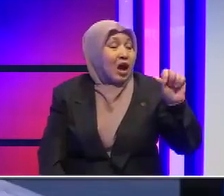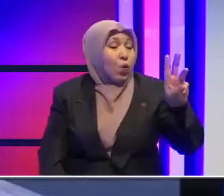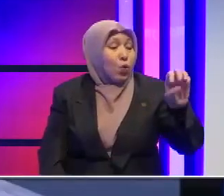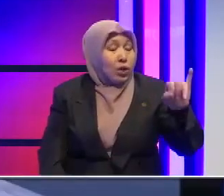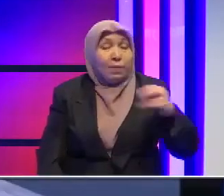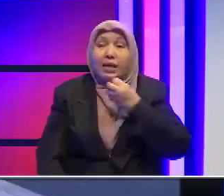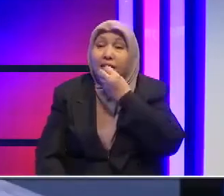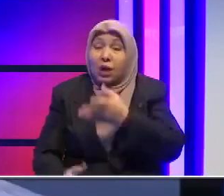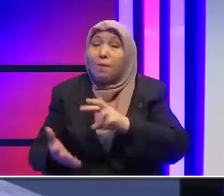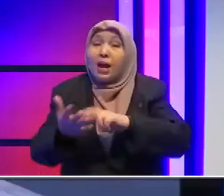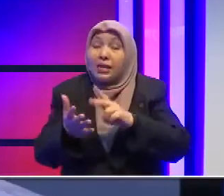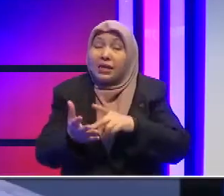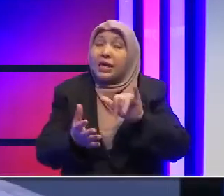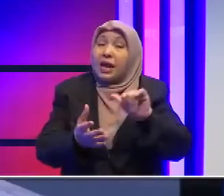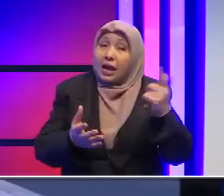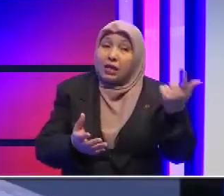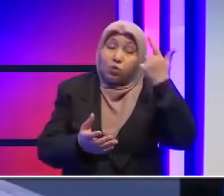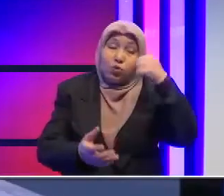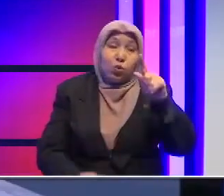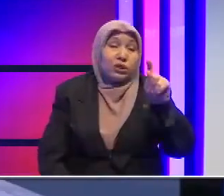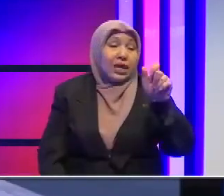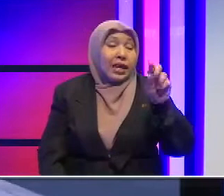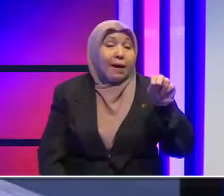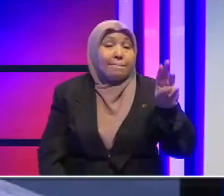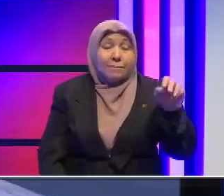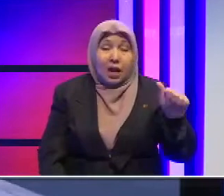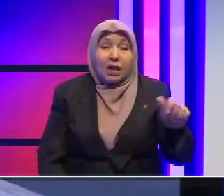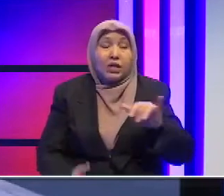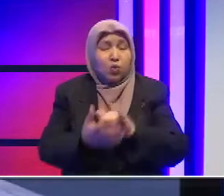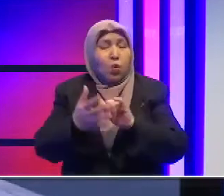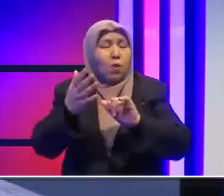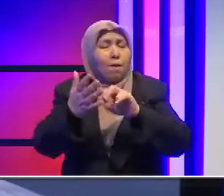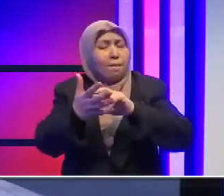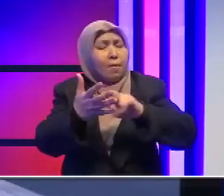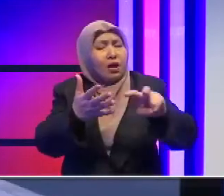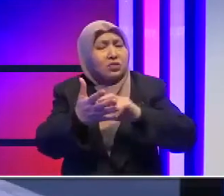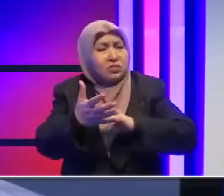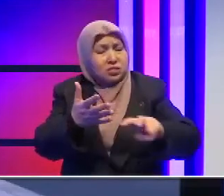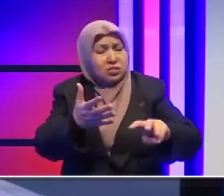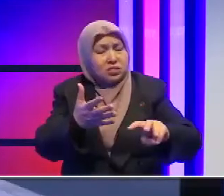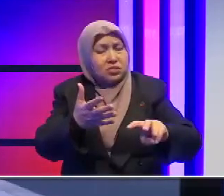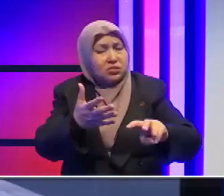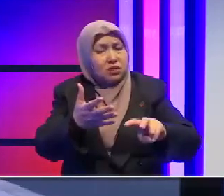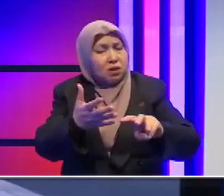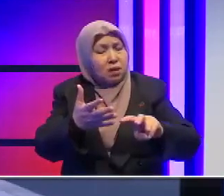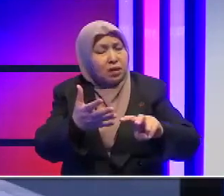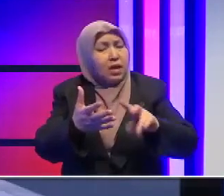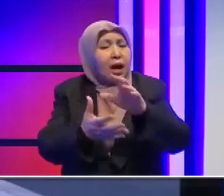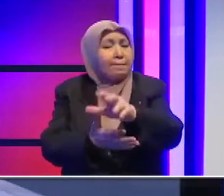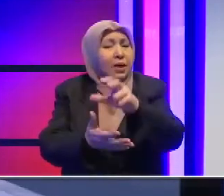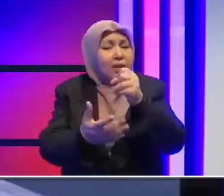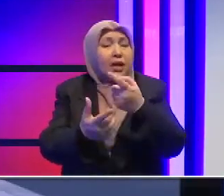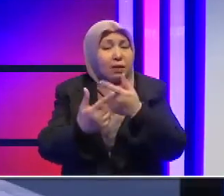beliau menyatakan makna yang lain bagi kalimah tamanna ialah baca, qara'ah. Baca. Yep. Diambil